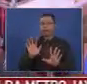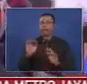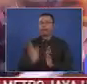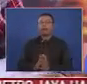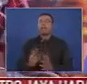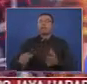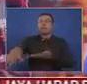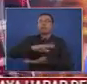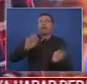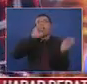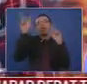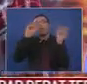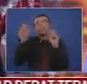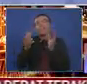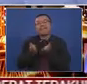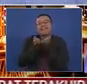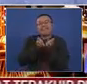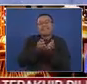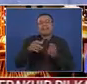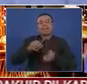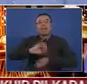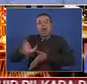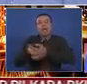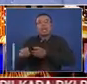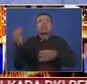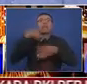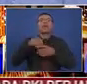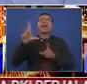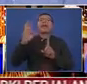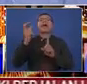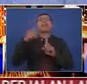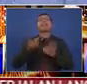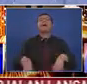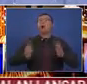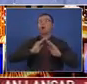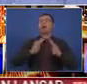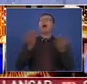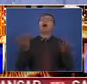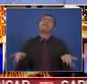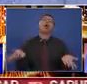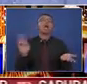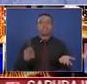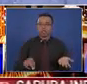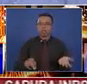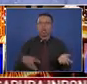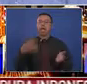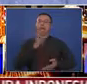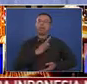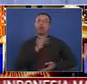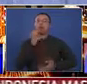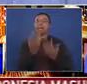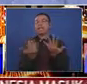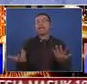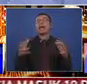menyelesaikan semua konsep layan semua tanggul Utara termasuk lrt yang akan kita bangun jadi mau apaagi manfaat untuk